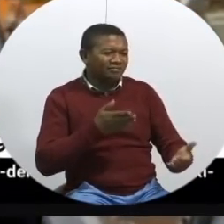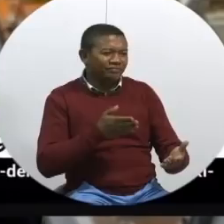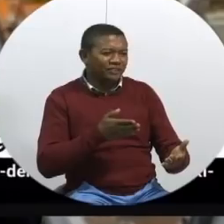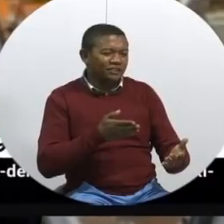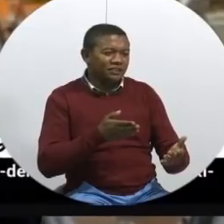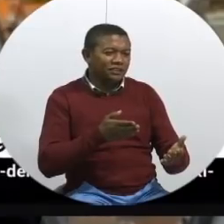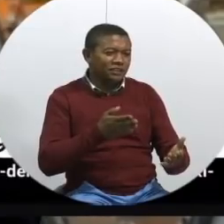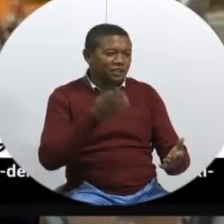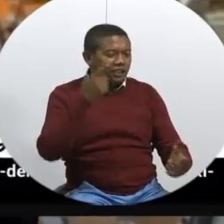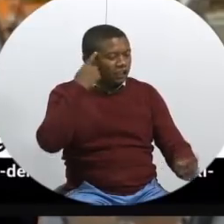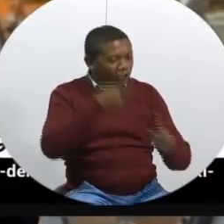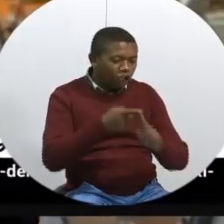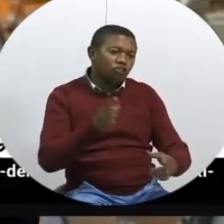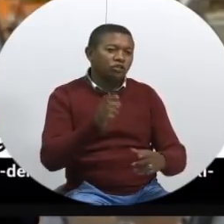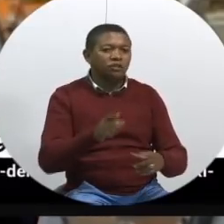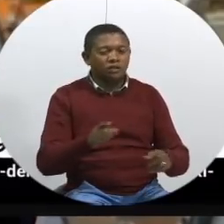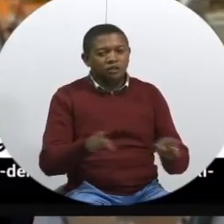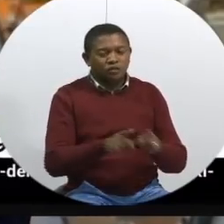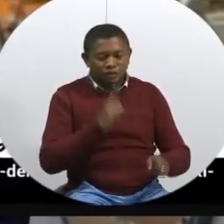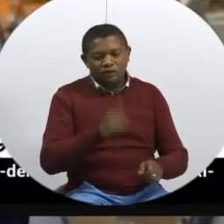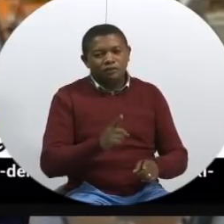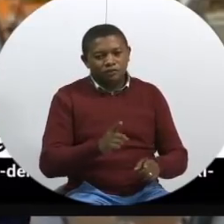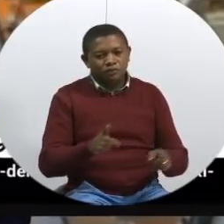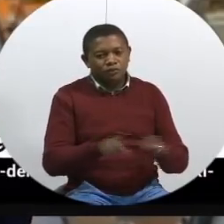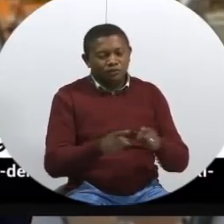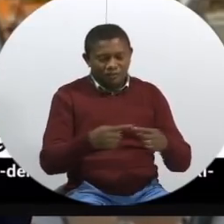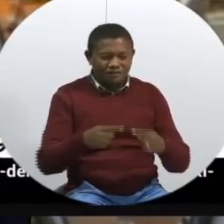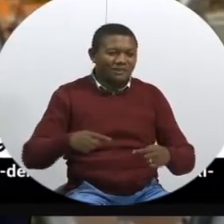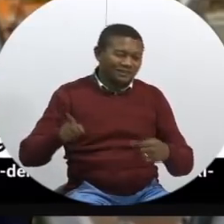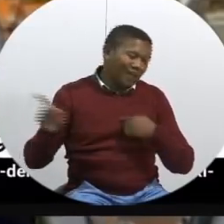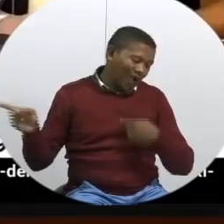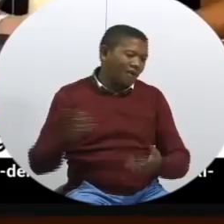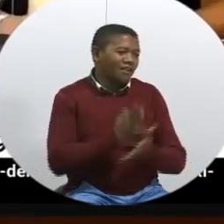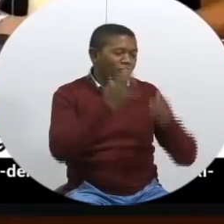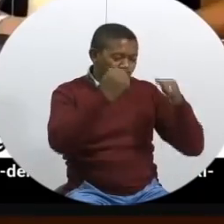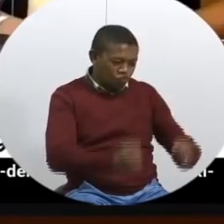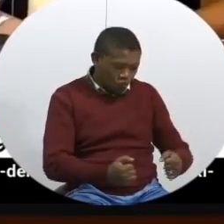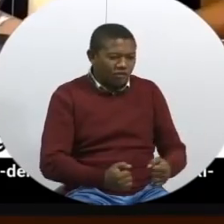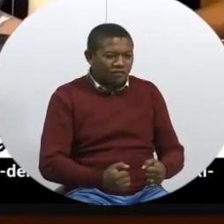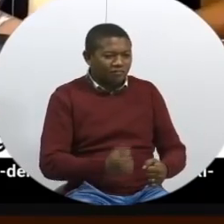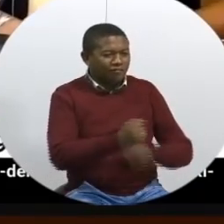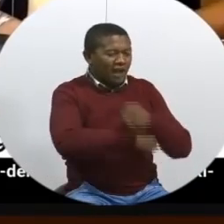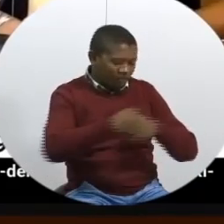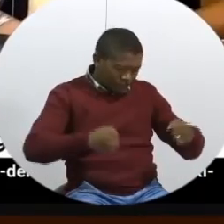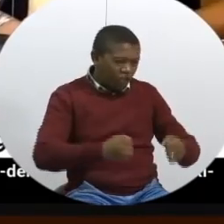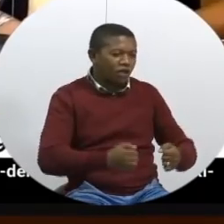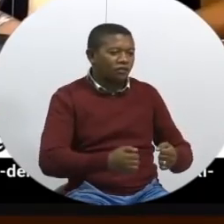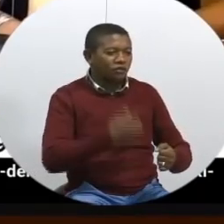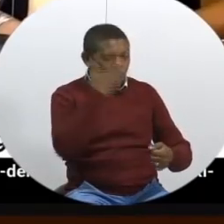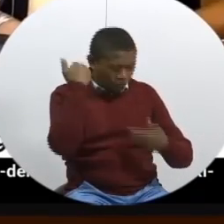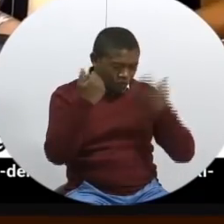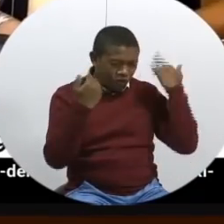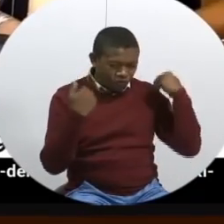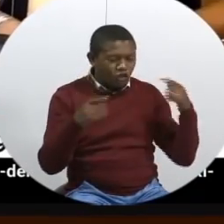destinehany a raha atao amin'ny teny vahiny a fa za zany dia vonina zany hoe anavitra amin'ny vahoaka malagasy a fa indrindraindrindra eny ny